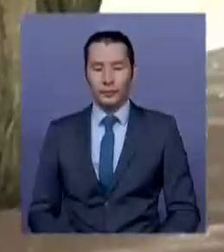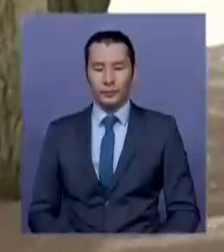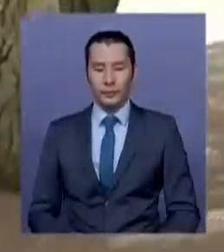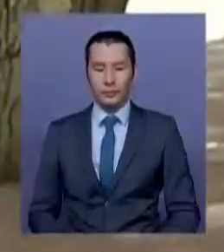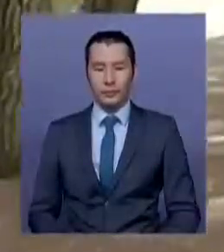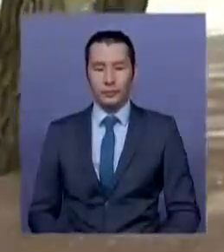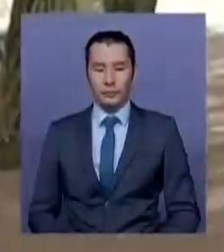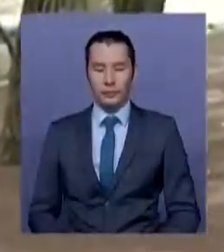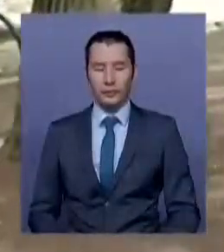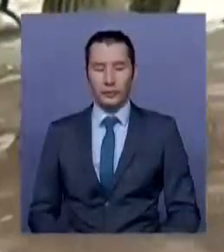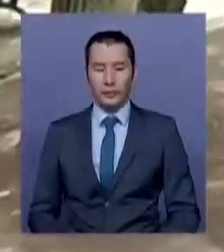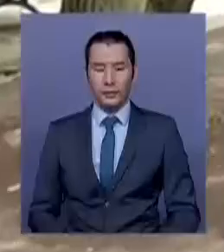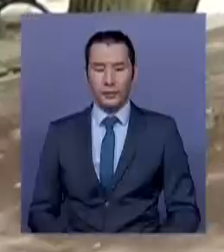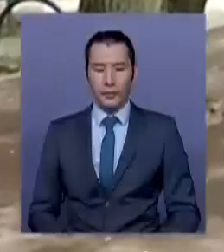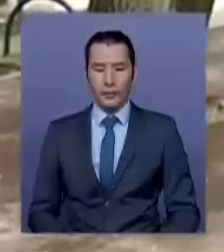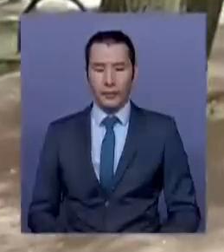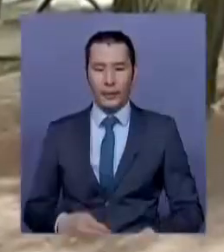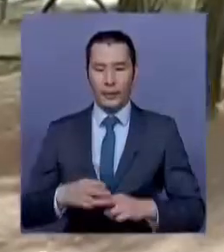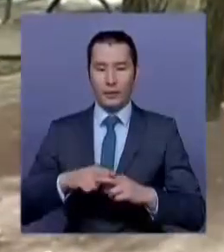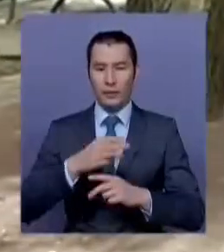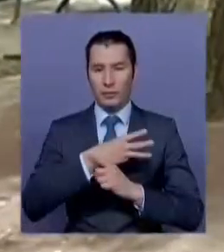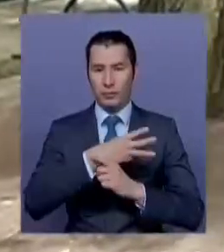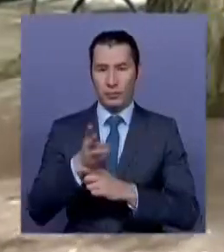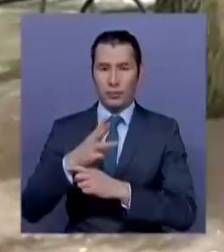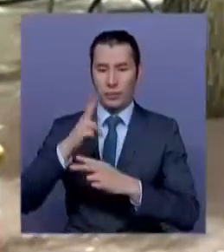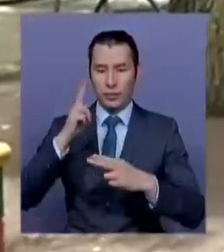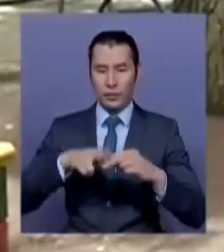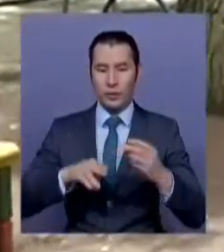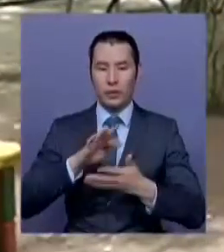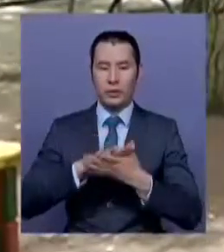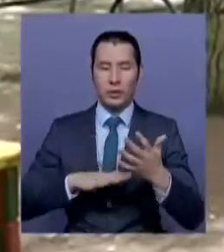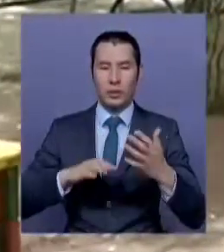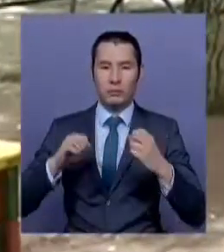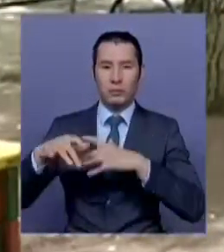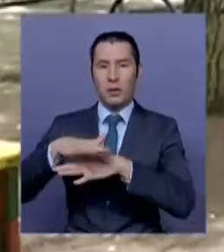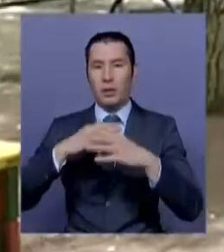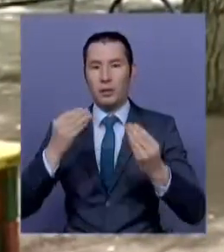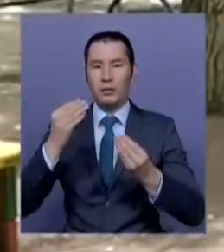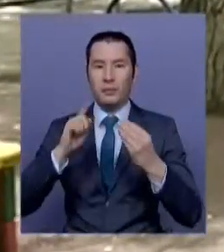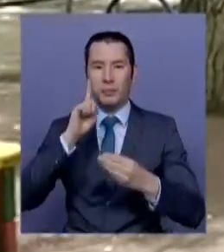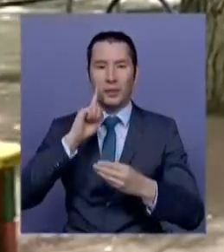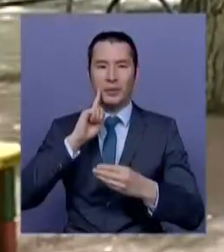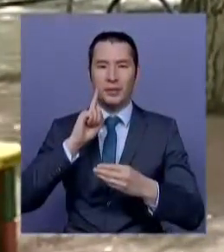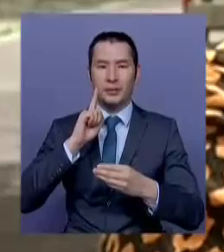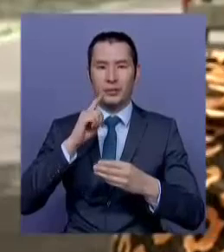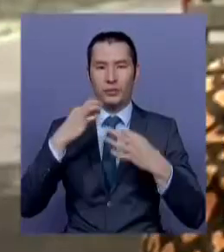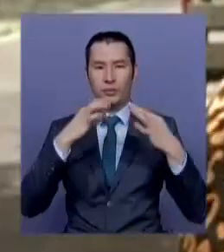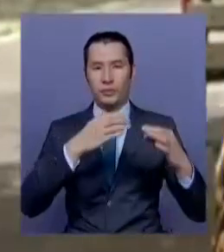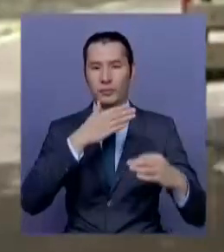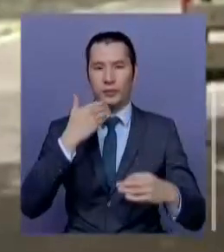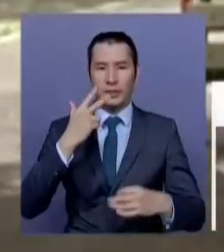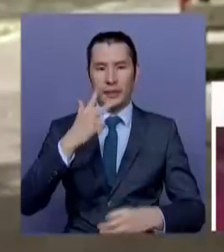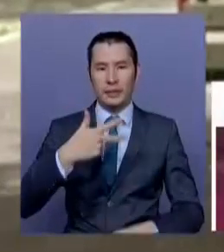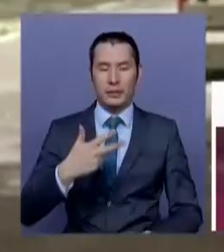көмегімен залалсыздандырылуда. Дезинфекция жұмысы біткеннен кейін балаларға алаңда ойнауға 3 сағат ішінде рұқсат етілмейді. Балдарымды